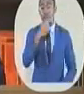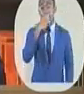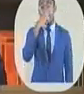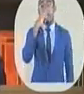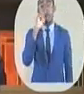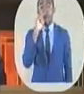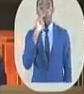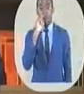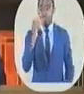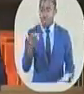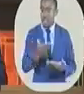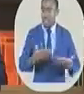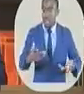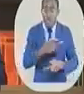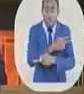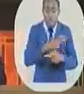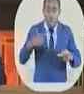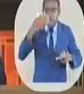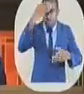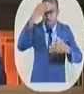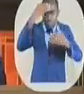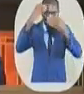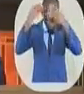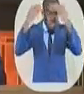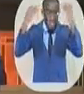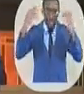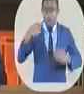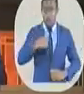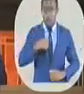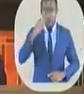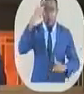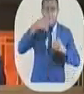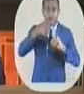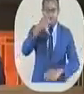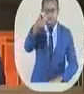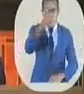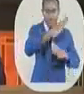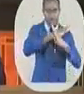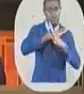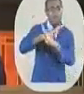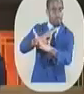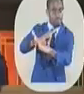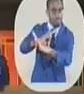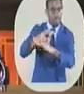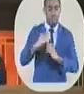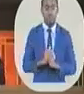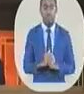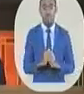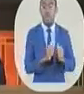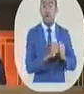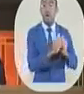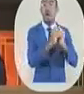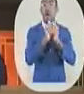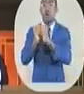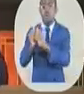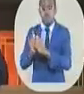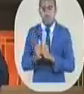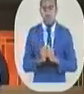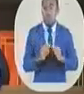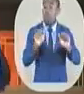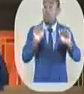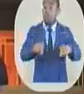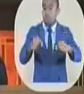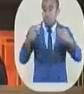Gabon, personne ne sera laissé de côté. Mon devoir est de vous protéger. Ensemble,